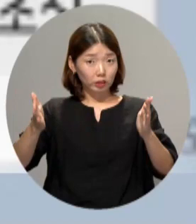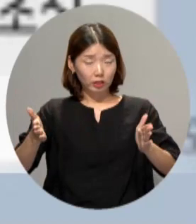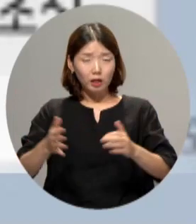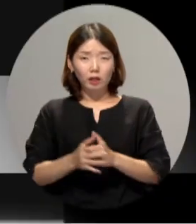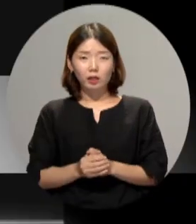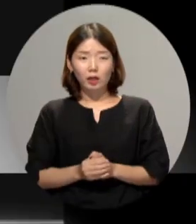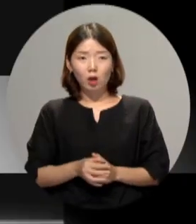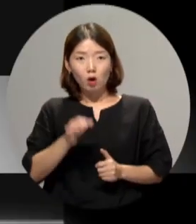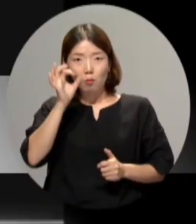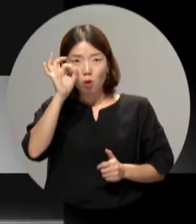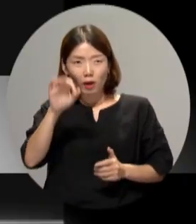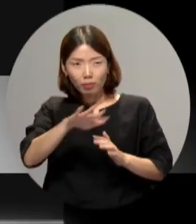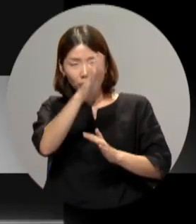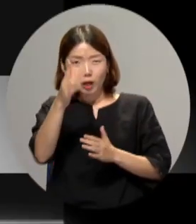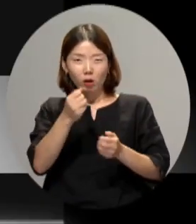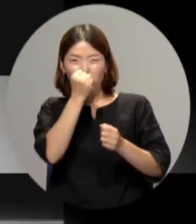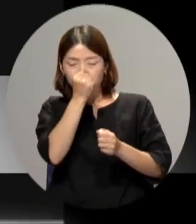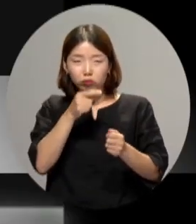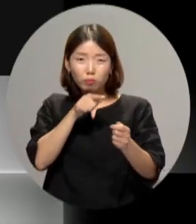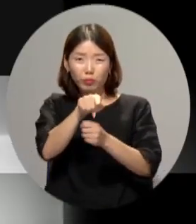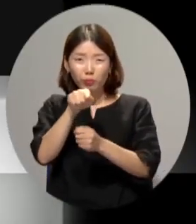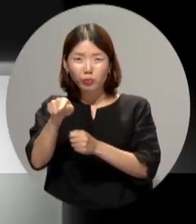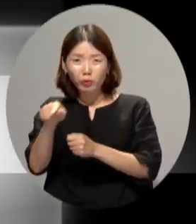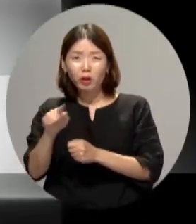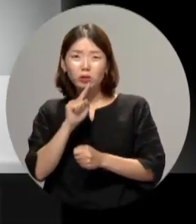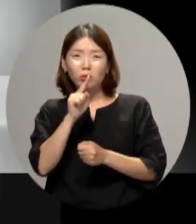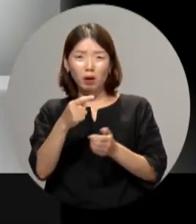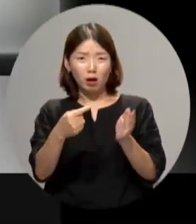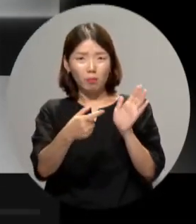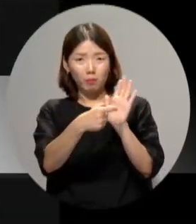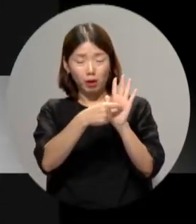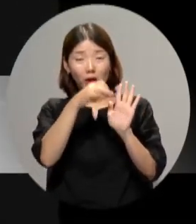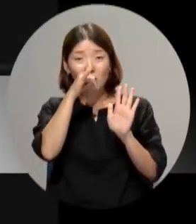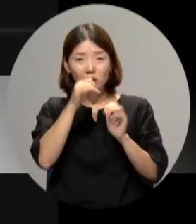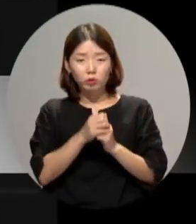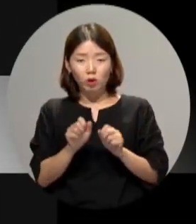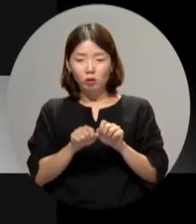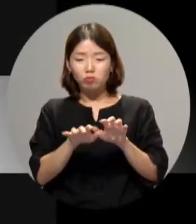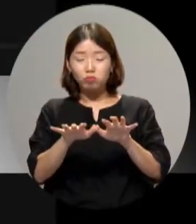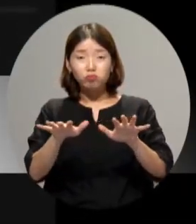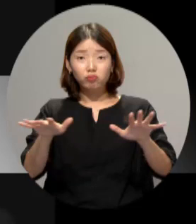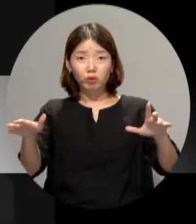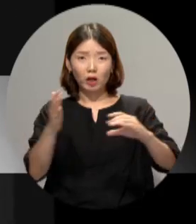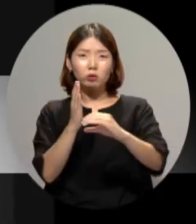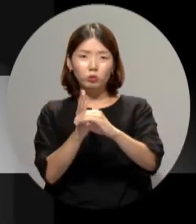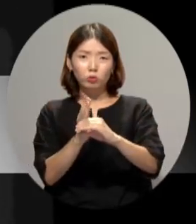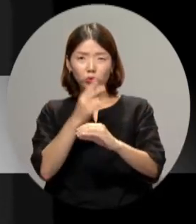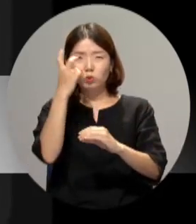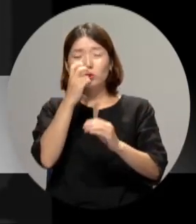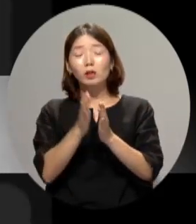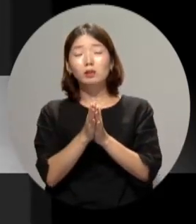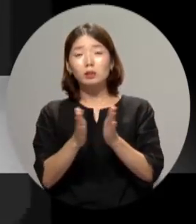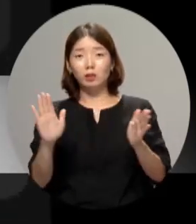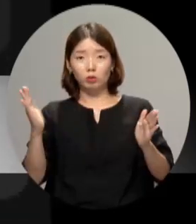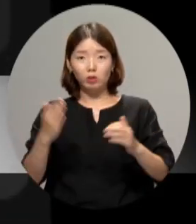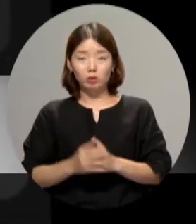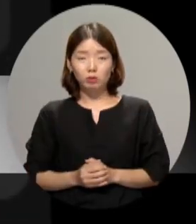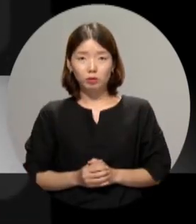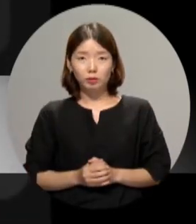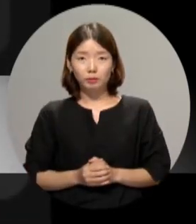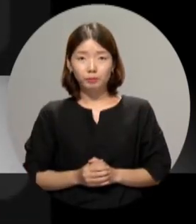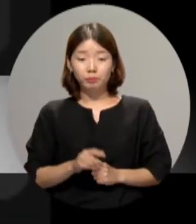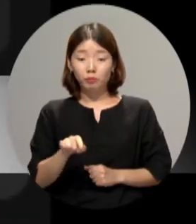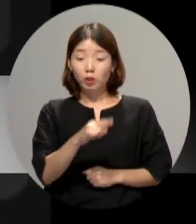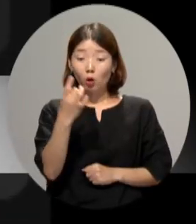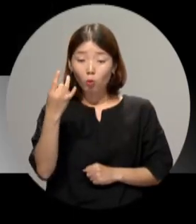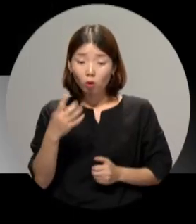사이에 보이는 사람을 모두 칼로 찌르겠다는 글이 올라왔다는 이야기가 급속도로 퍼짐에 따라 조사에 나섰습니다. 경찰은